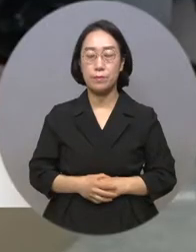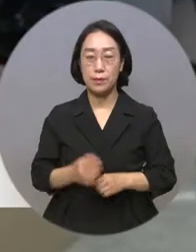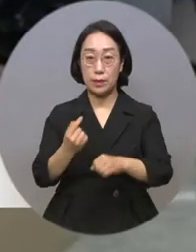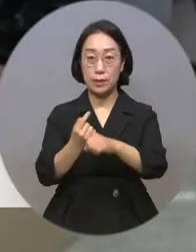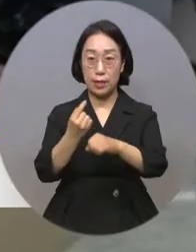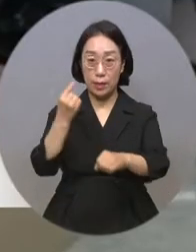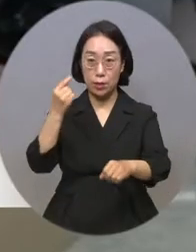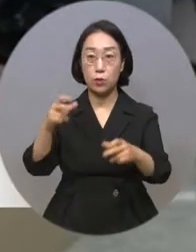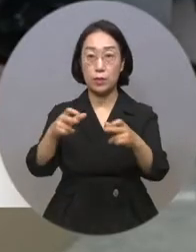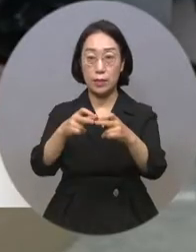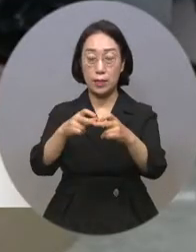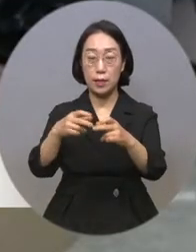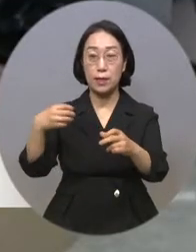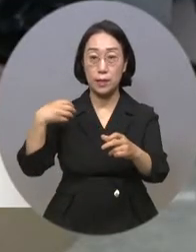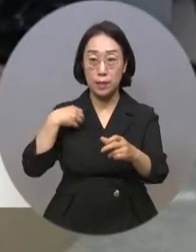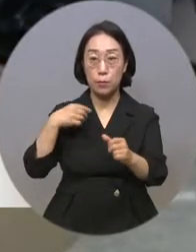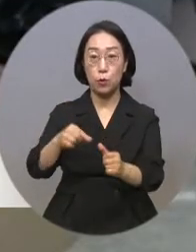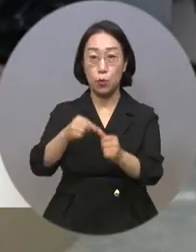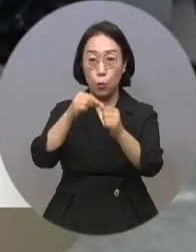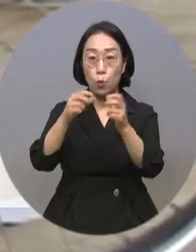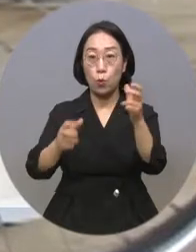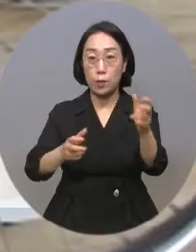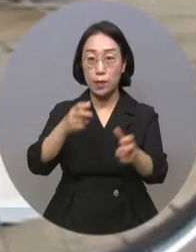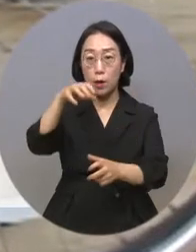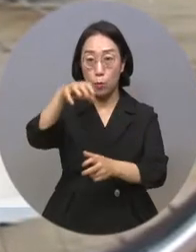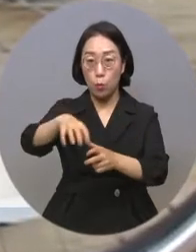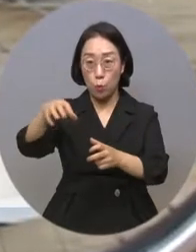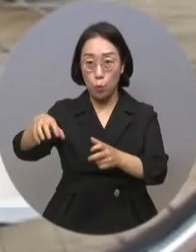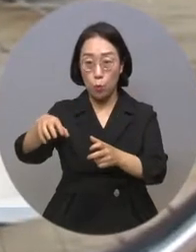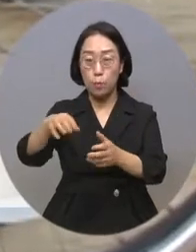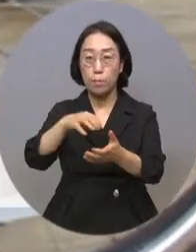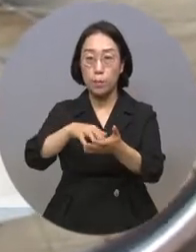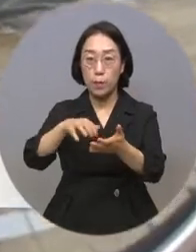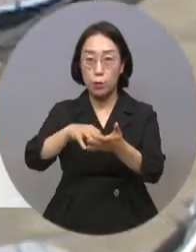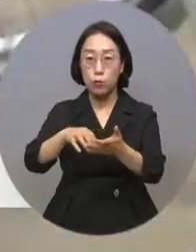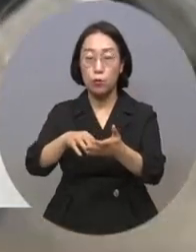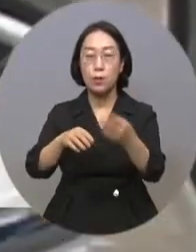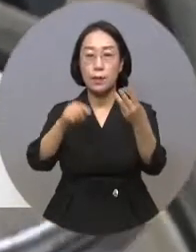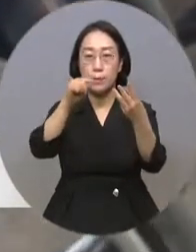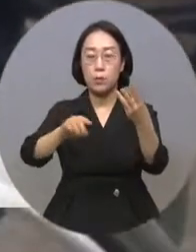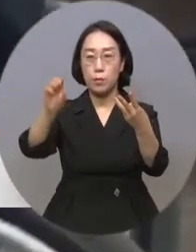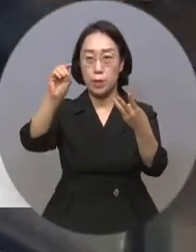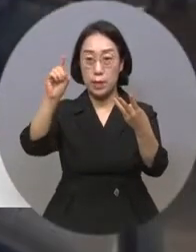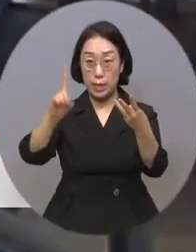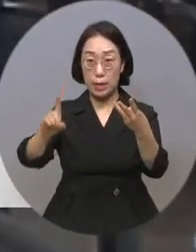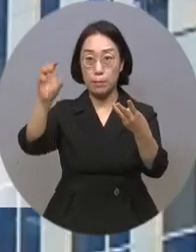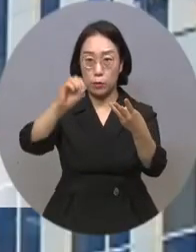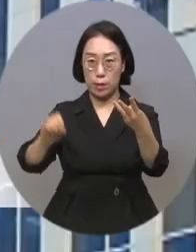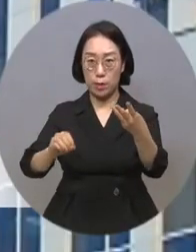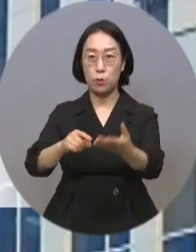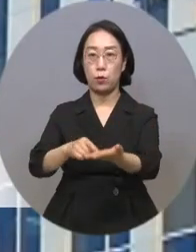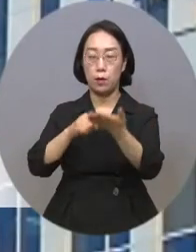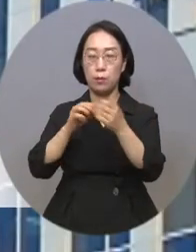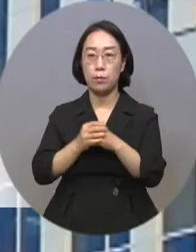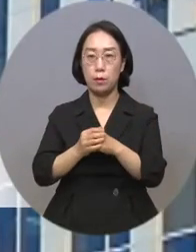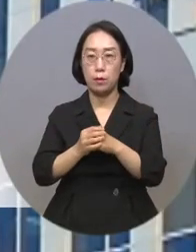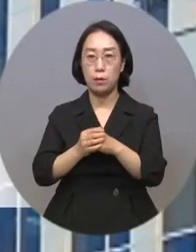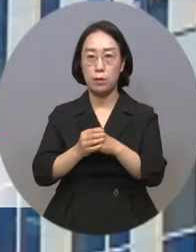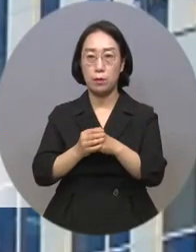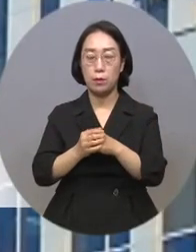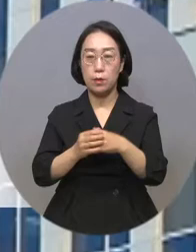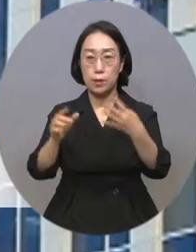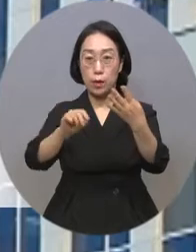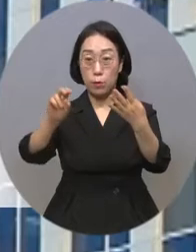지난해 장애인 의무고용 사업체의 장애인 고용률이 3.1%로 집계됐습니다. 지난달